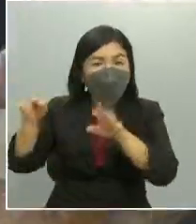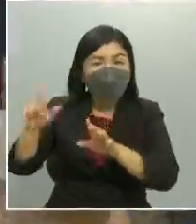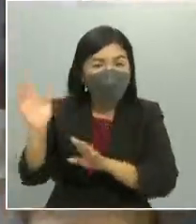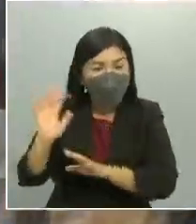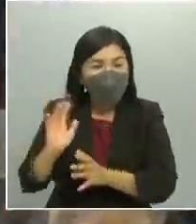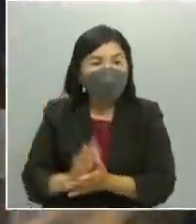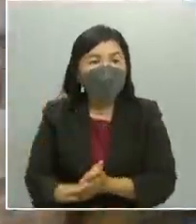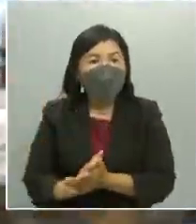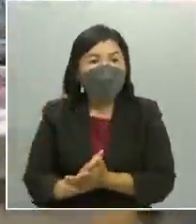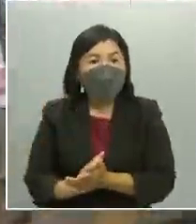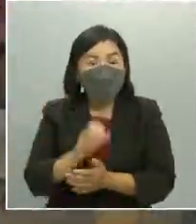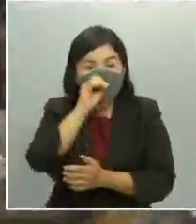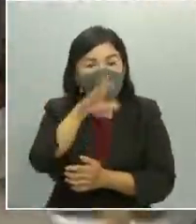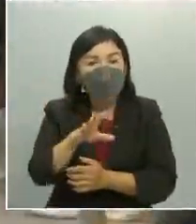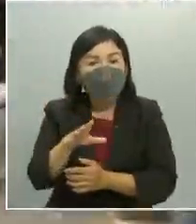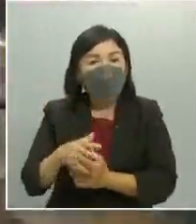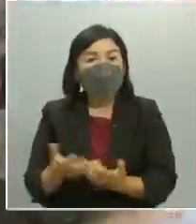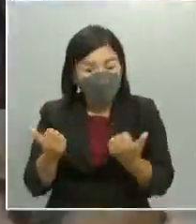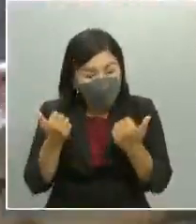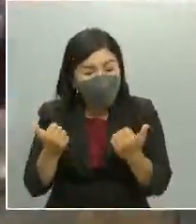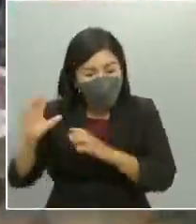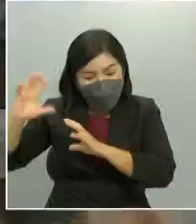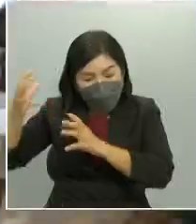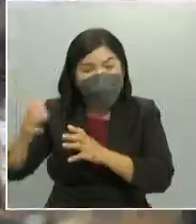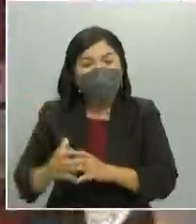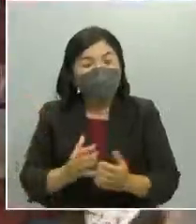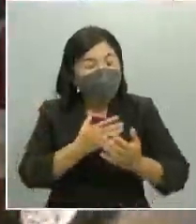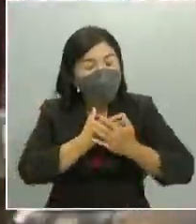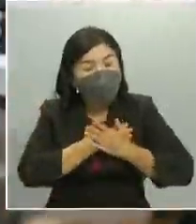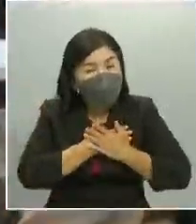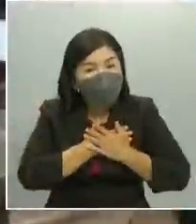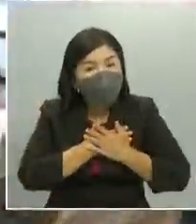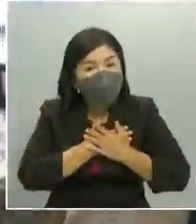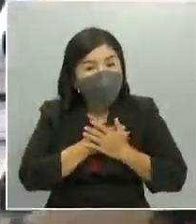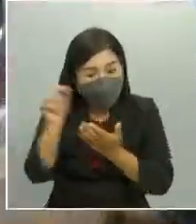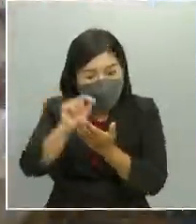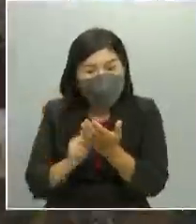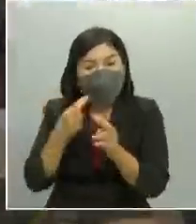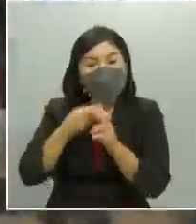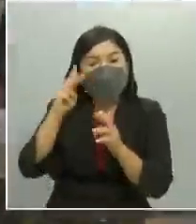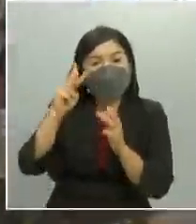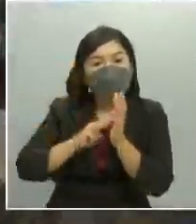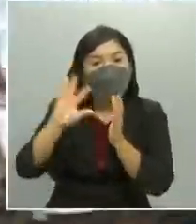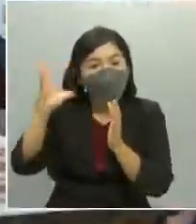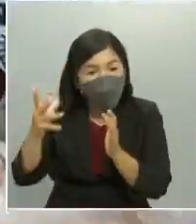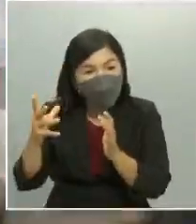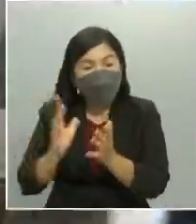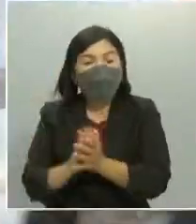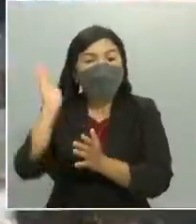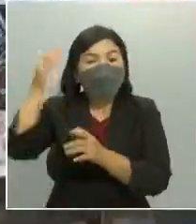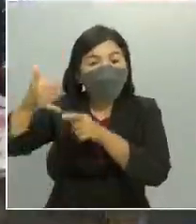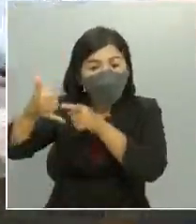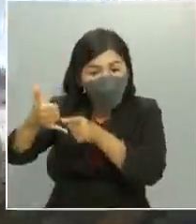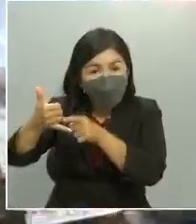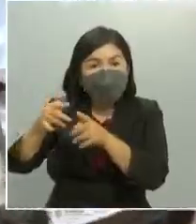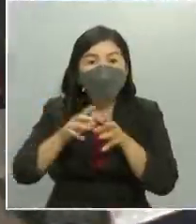ที่ชื่อมิ้นนะถ้าบอกว่าบอกว่าก็วันนี้ใช้หนังเรื่องมนต์รักทรานซิสเตอร์ซึ่งประพันธ์โดยคุณวัฒน์วรรลยางกูรและคุณวัดก็เป็น